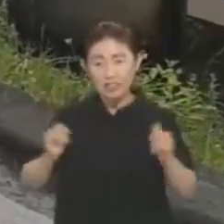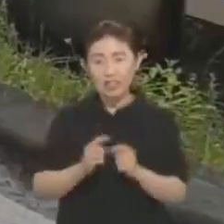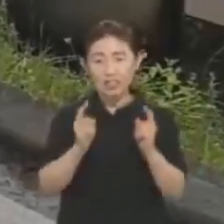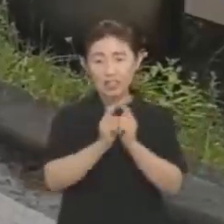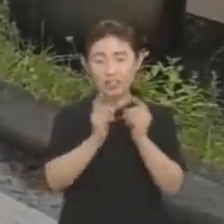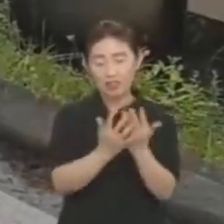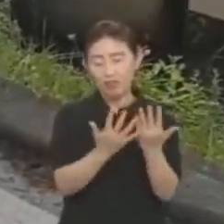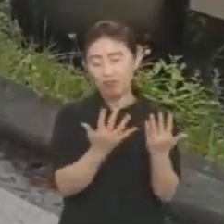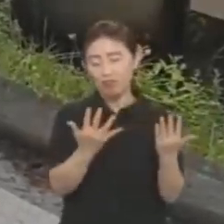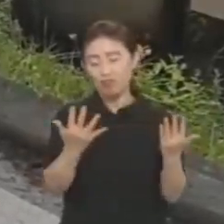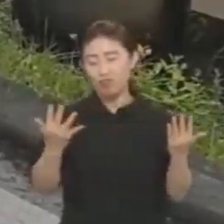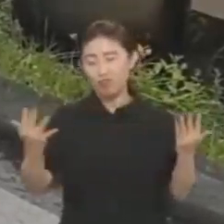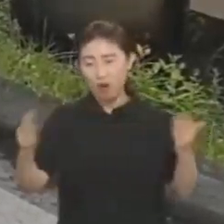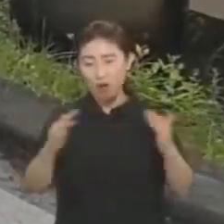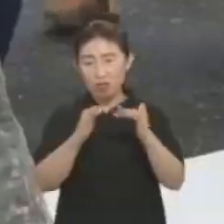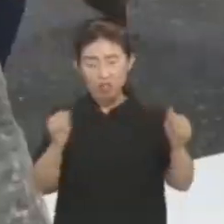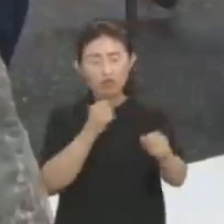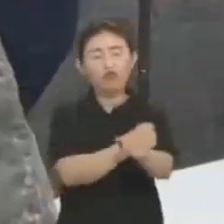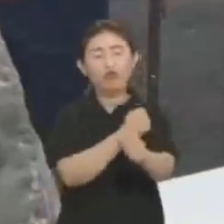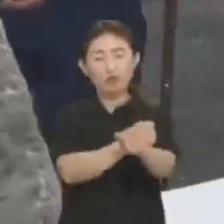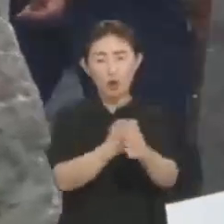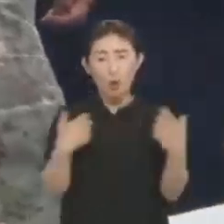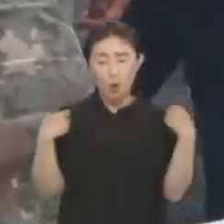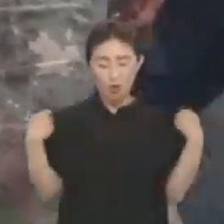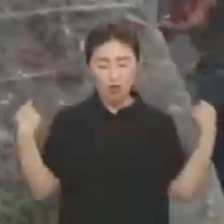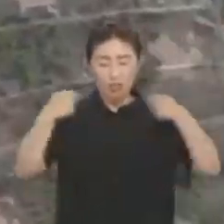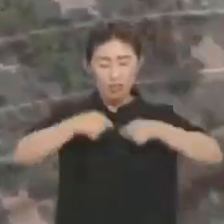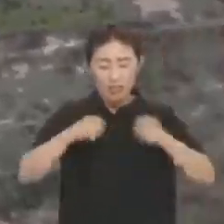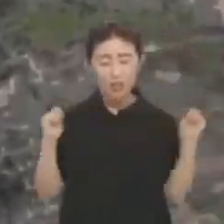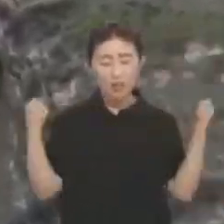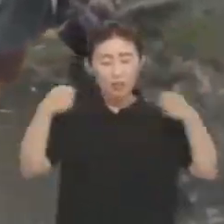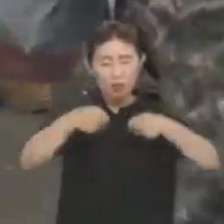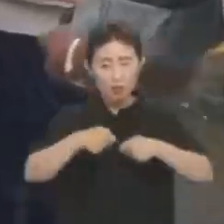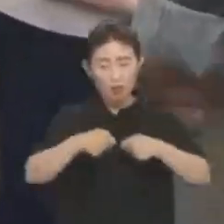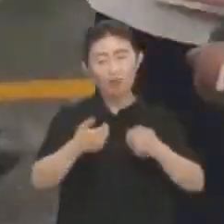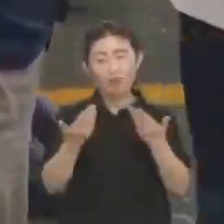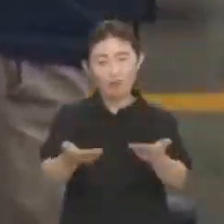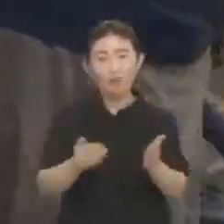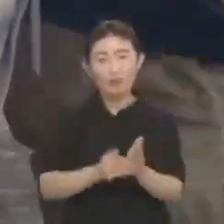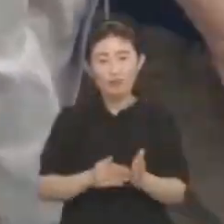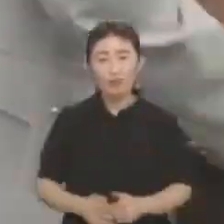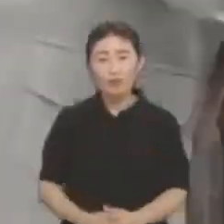직접 참전 유공자들에게 제복을 입혀드려 의미를 더했습니다.